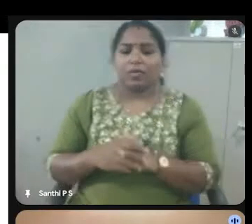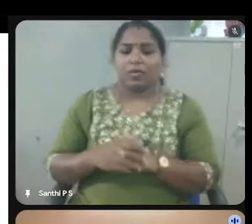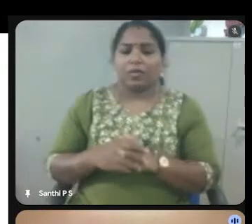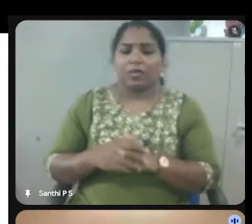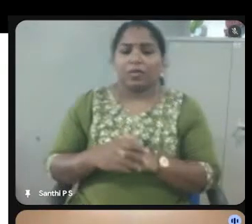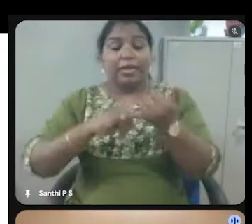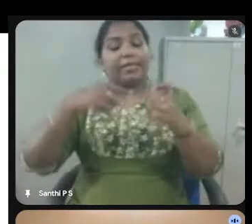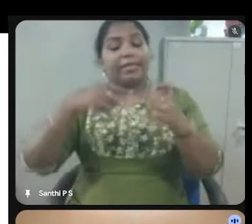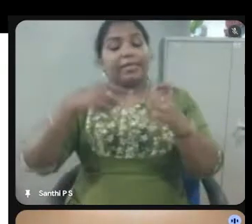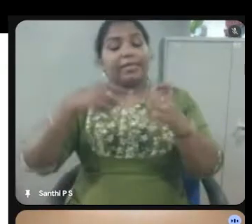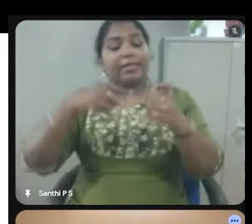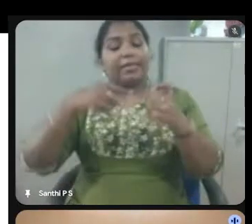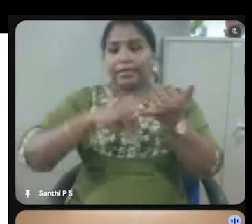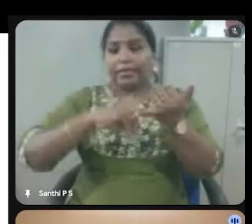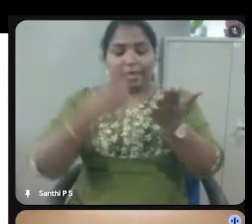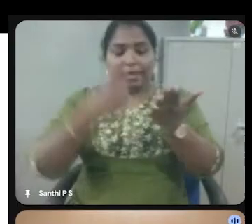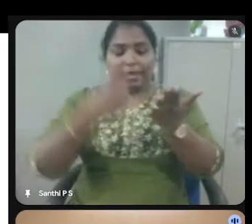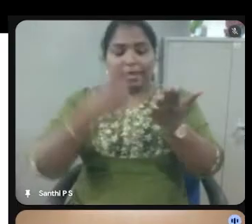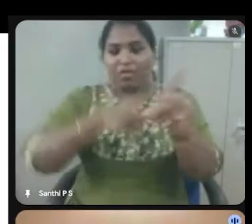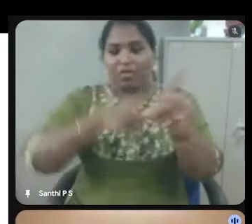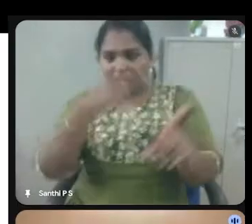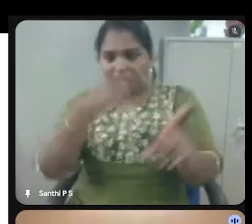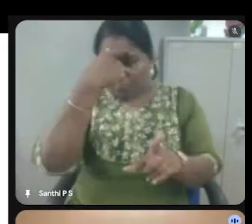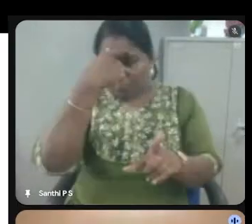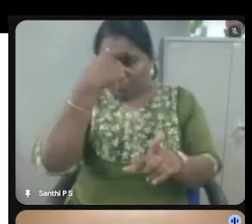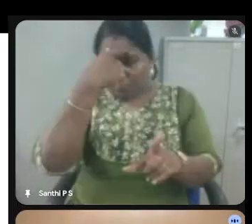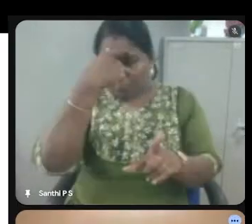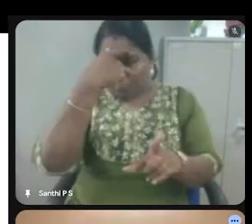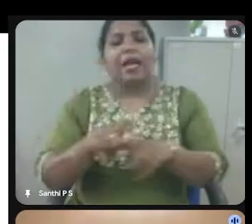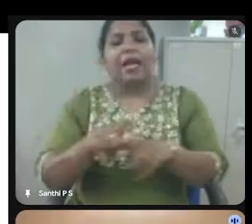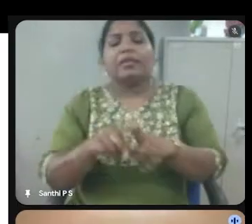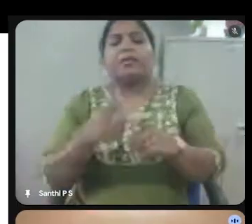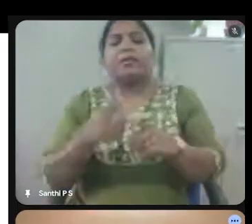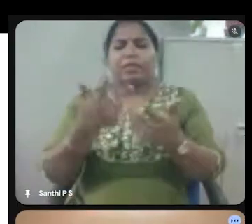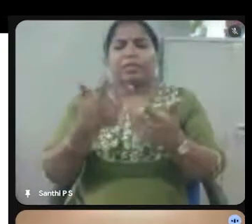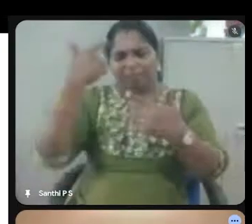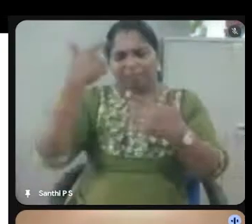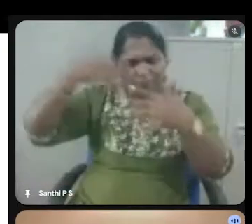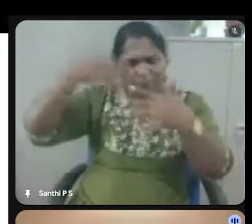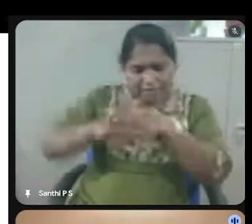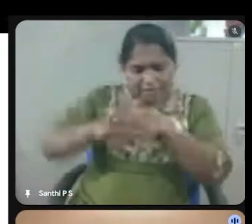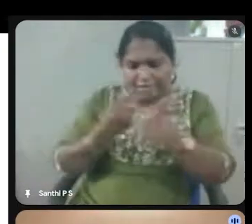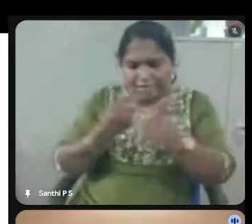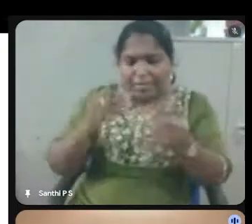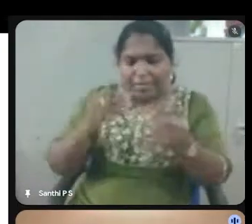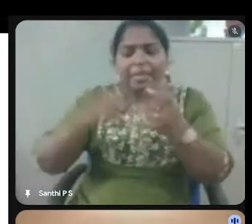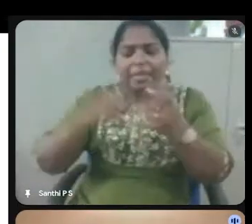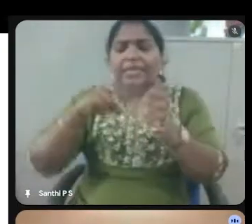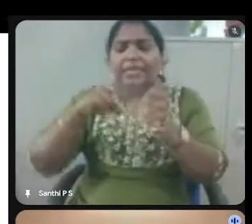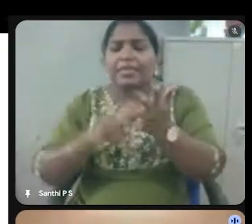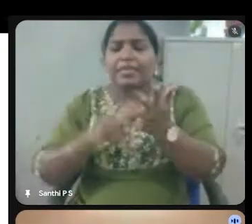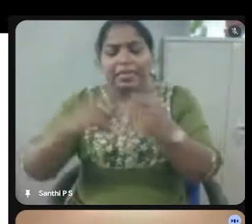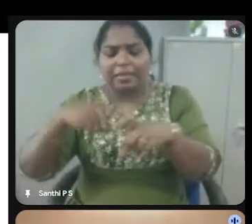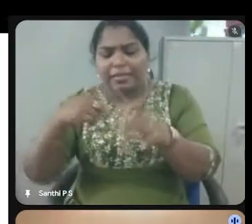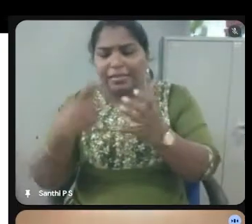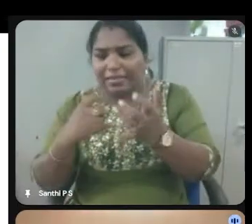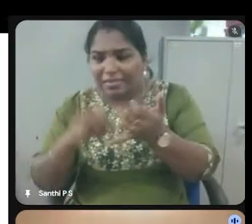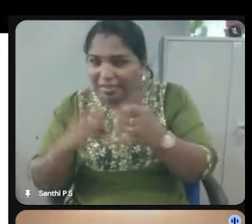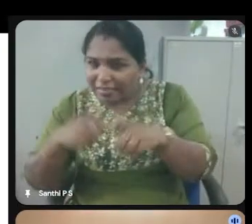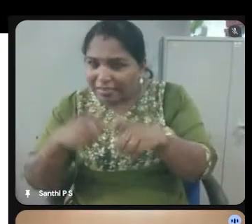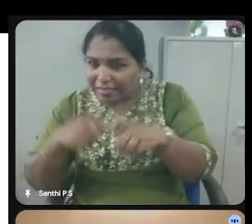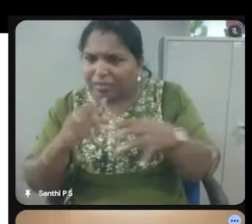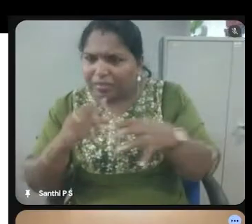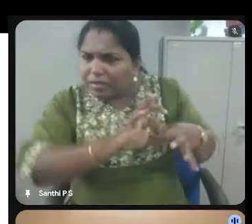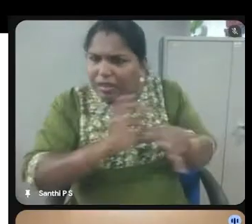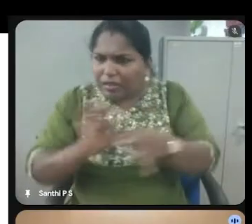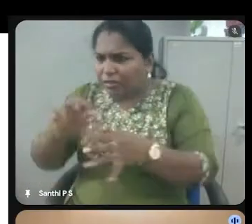ഇഷ്യൂസ്, അതായത് സ്ക്രീൻ ടൈം കൂടുന്ന കുട്ടികൾക്ക് ഇന്ദ്രിയ സംബന്ധമായ പ്രശ്നങ്ങൾ കാണാറുണ്ട്. അപ്പം അത് എന്തുകൊണ്ടാണെന്ന് വെച്ചാൽ അത്